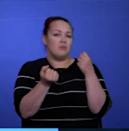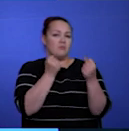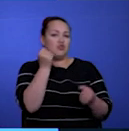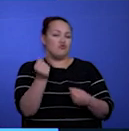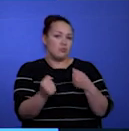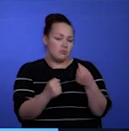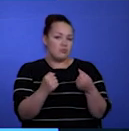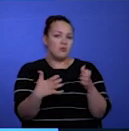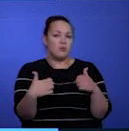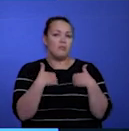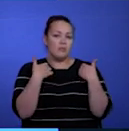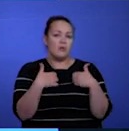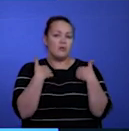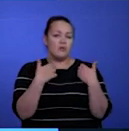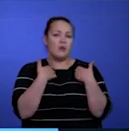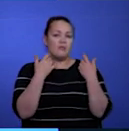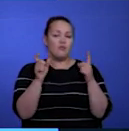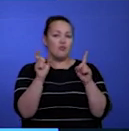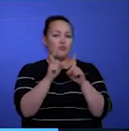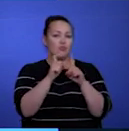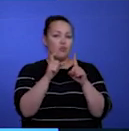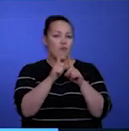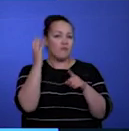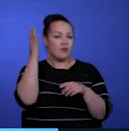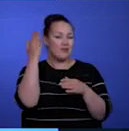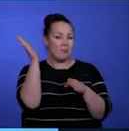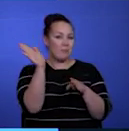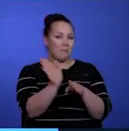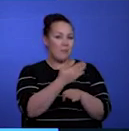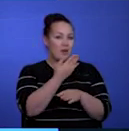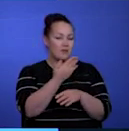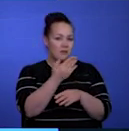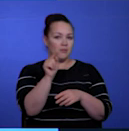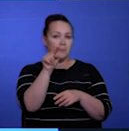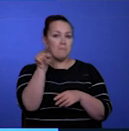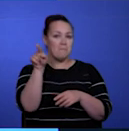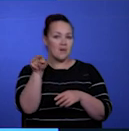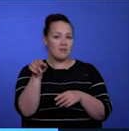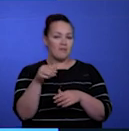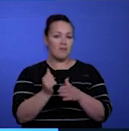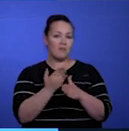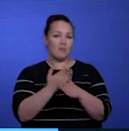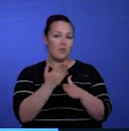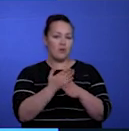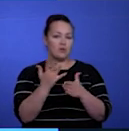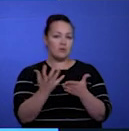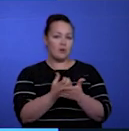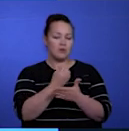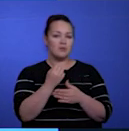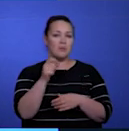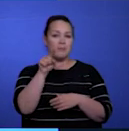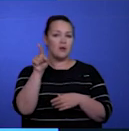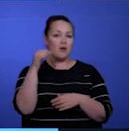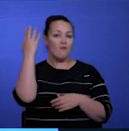постараюсь составить словосочетаний без приставки а вы помогите мне найти приставку по